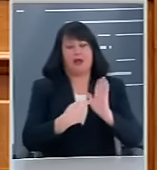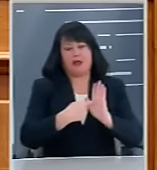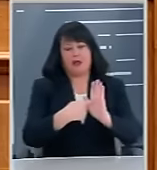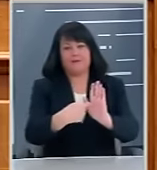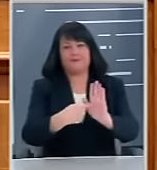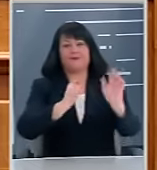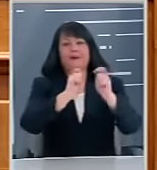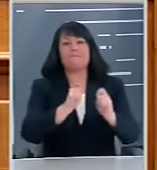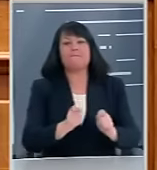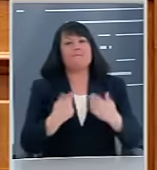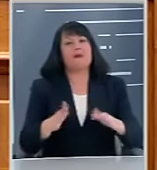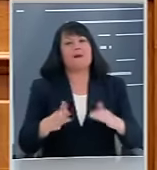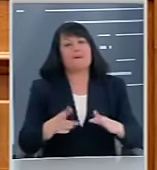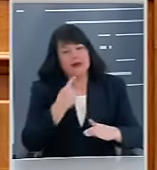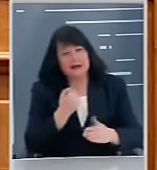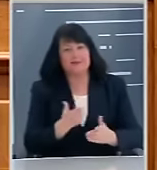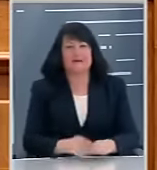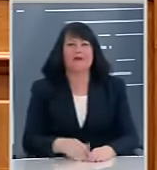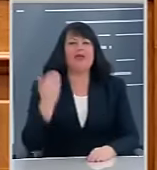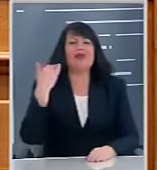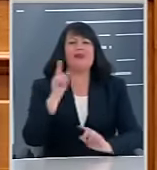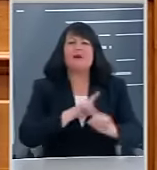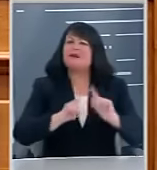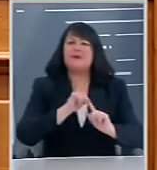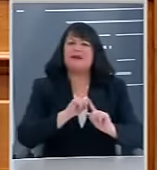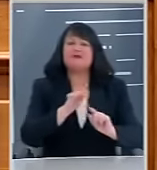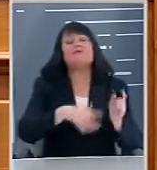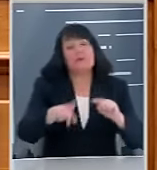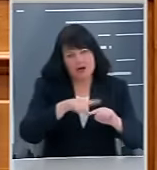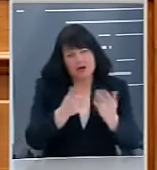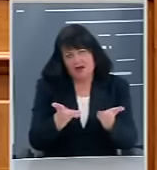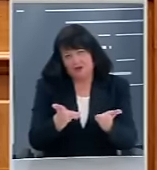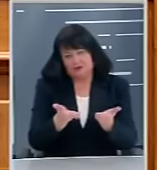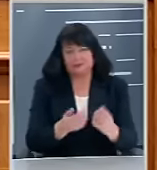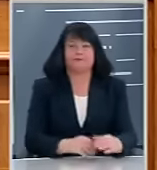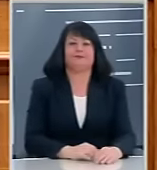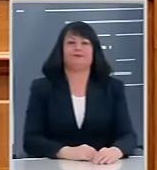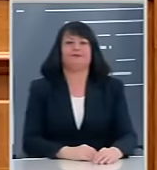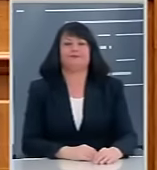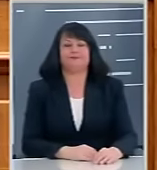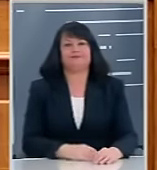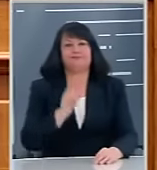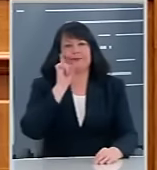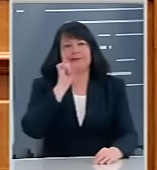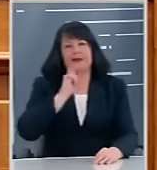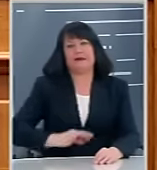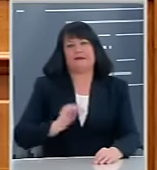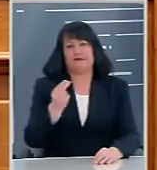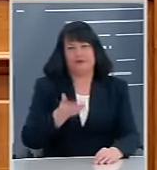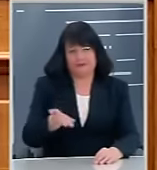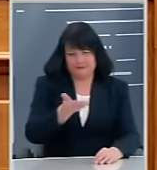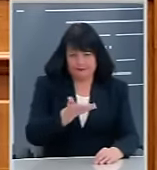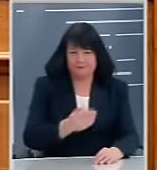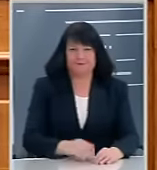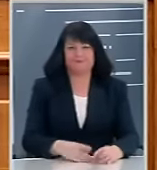οι μεταρρυθμίσεις γίνανε. Με θύματα ποιους? Με θύματα των ελληνικών λαών. Κυρίες και κύριοι συνάδελφοι, για